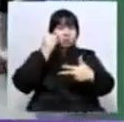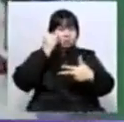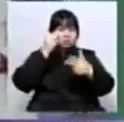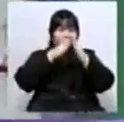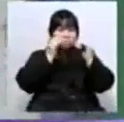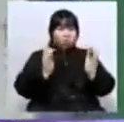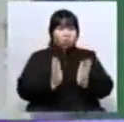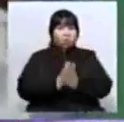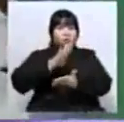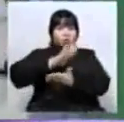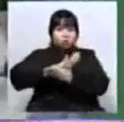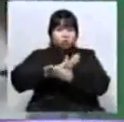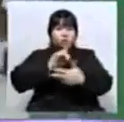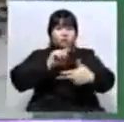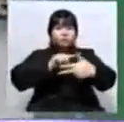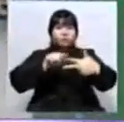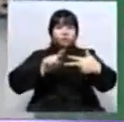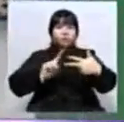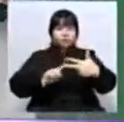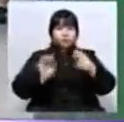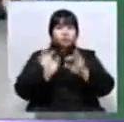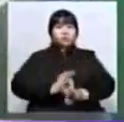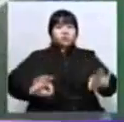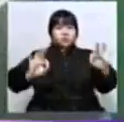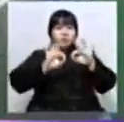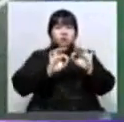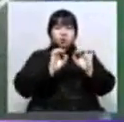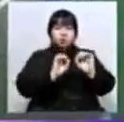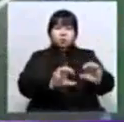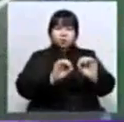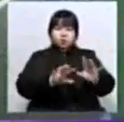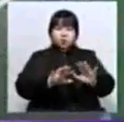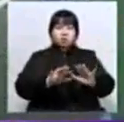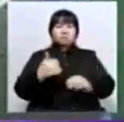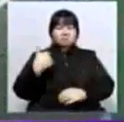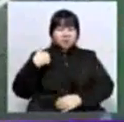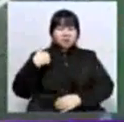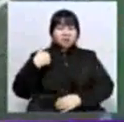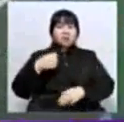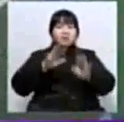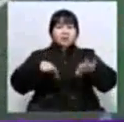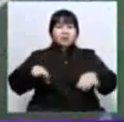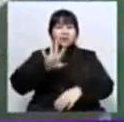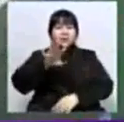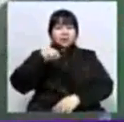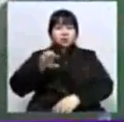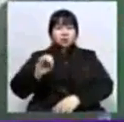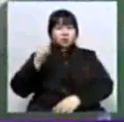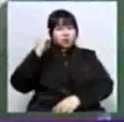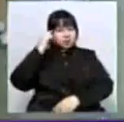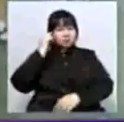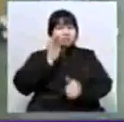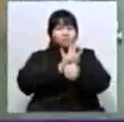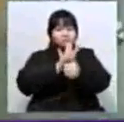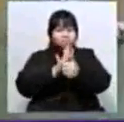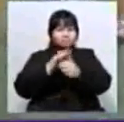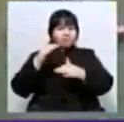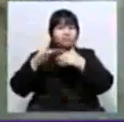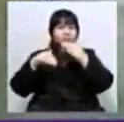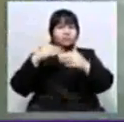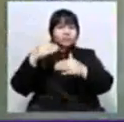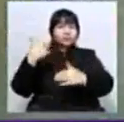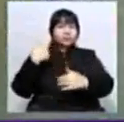รียนซึ่งเป็น3ประการที่สำคัญกับการเป็นเบ้าหลอมนำเด็กยุค 4.0 ผ่านพ้นสิ่งเร้าใจและยั่วยุซึ่งสามารถเข้าถึ